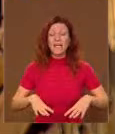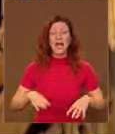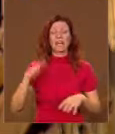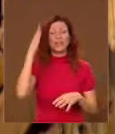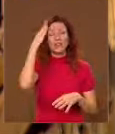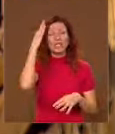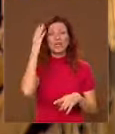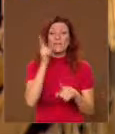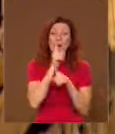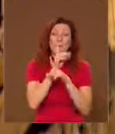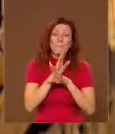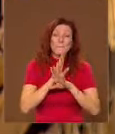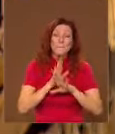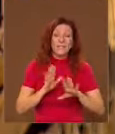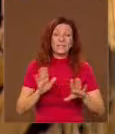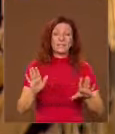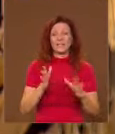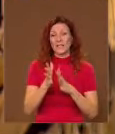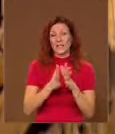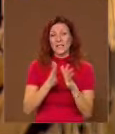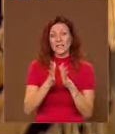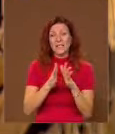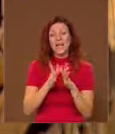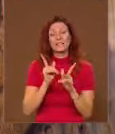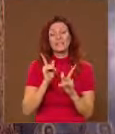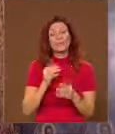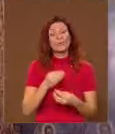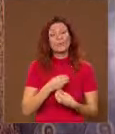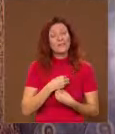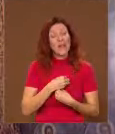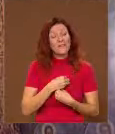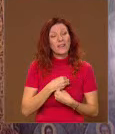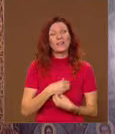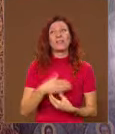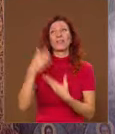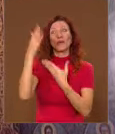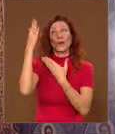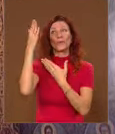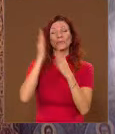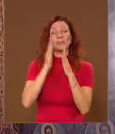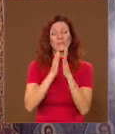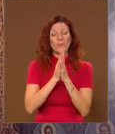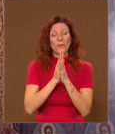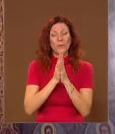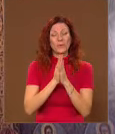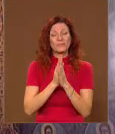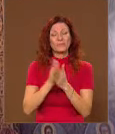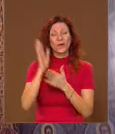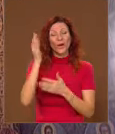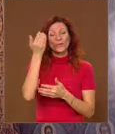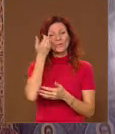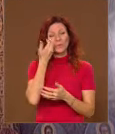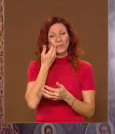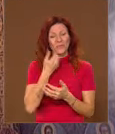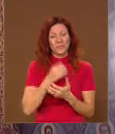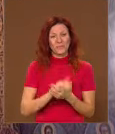тия, които живеят с вяра в тях, на Господа да се помоли. Господи, помоли! За столичния